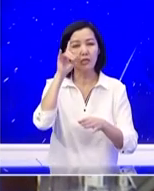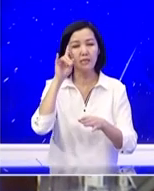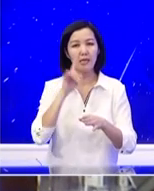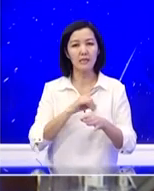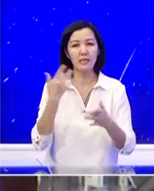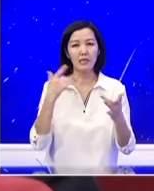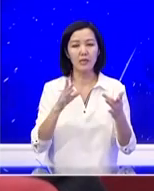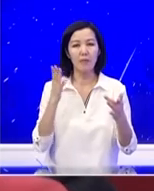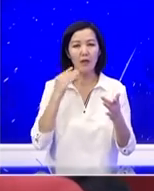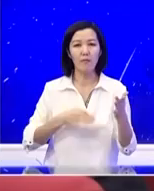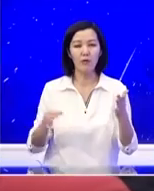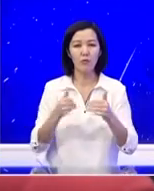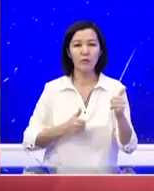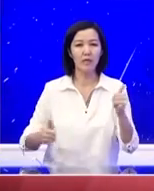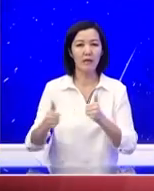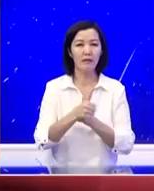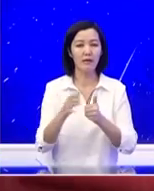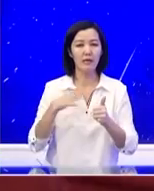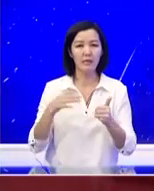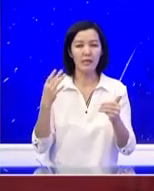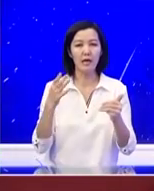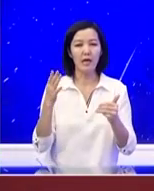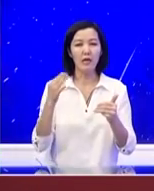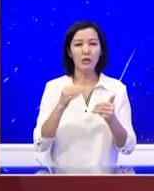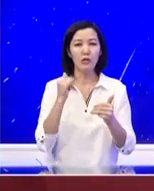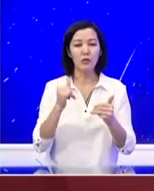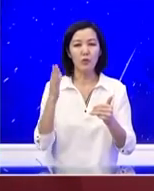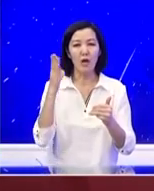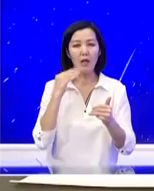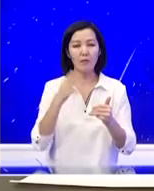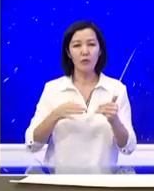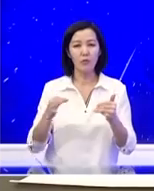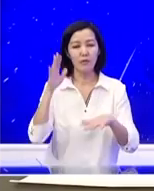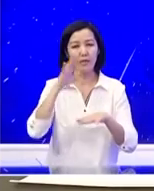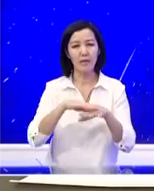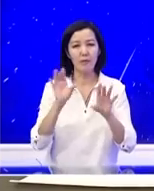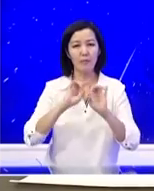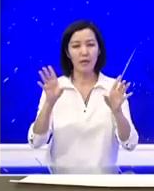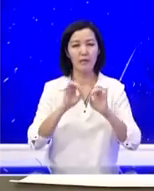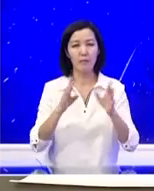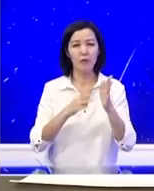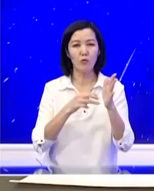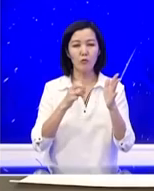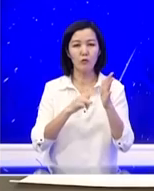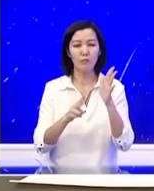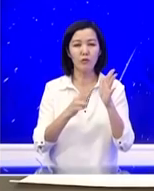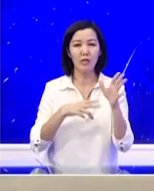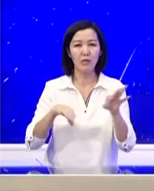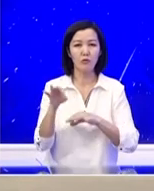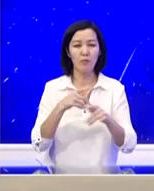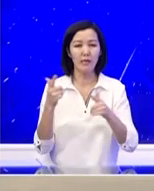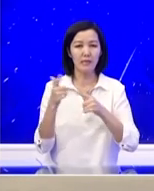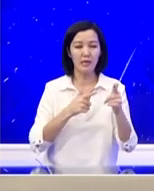Жамбыл, Алматы облыстары көш бастап тұр. Жетісулықтар жұмысын Амандық Баталов баяндап берді. Өңірде 977 жоба